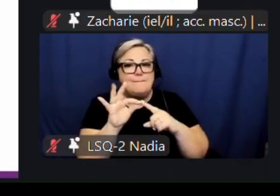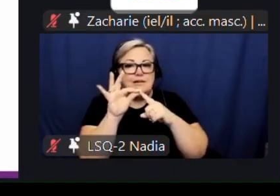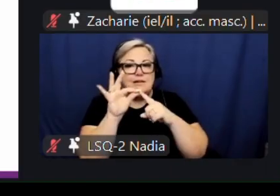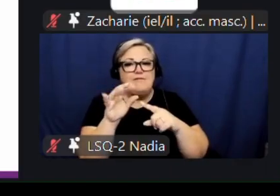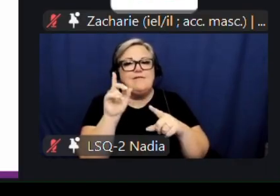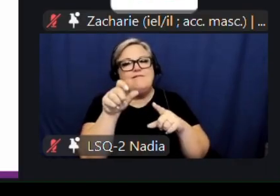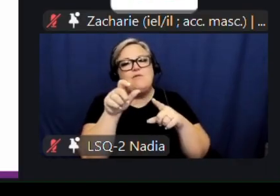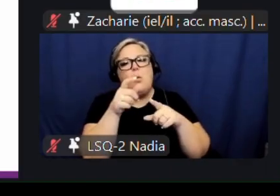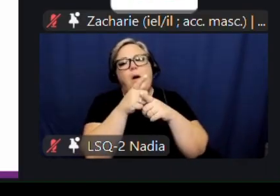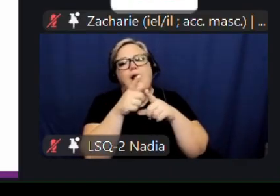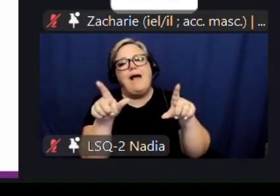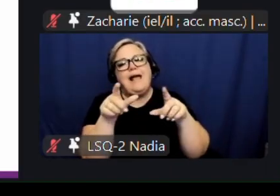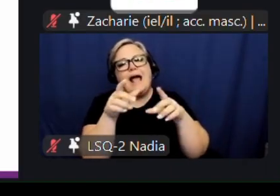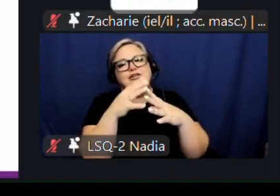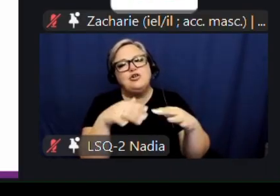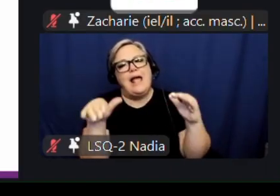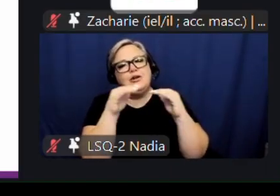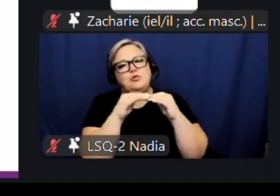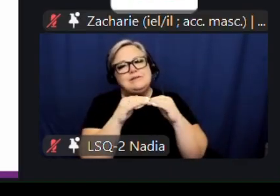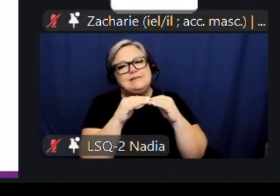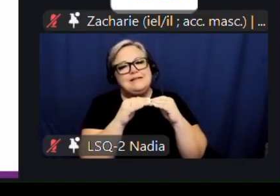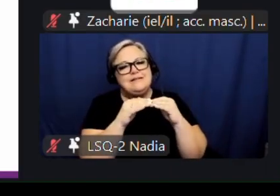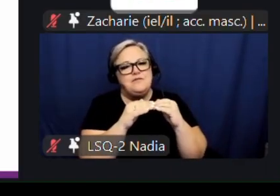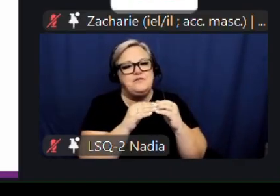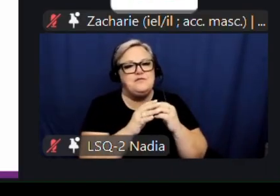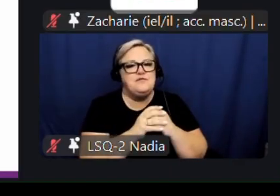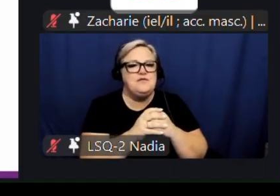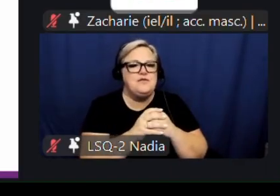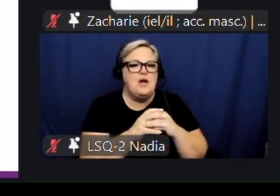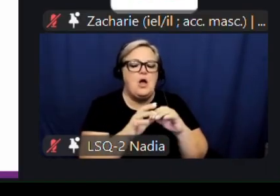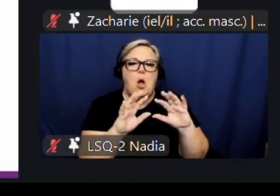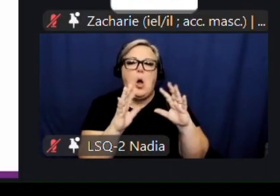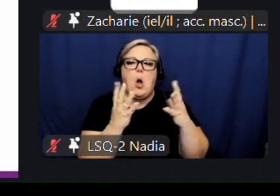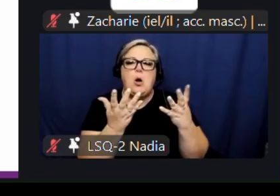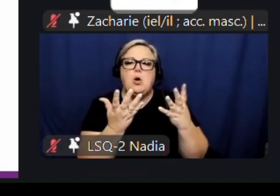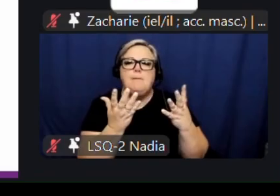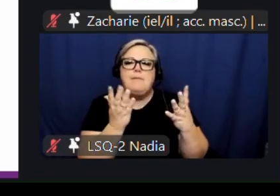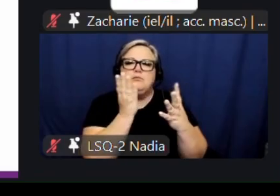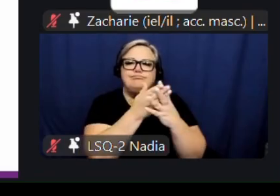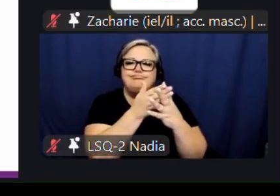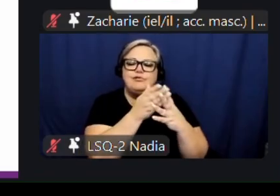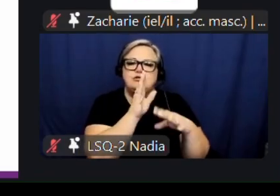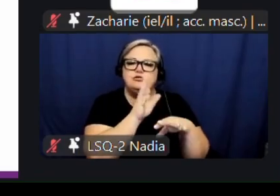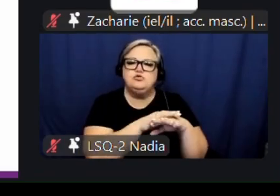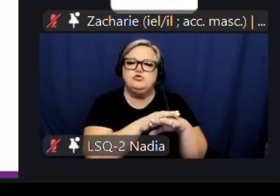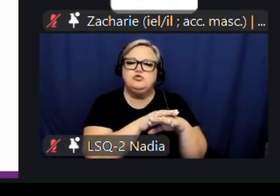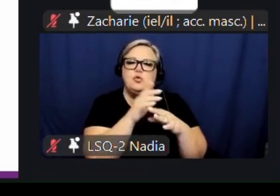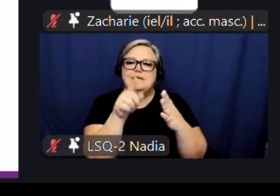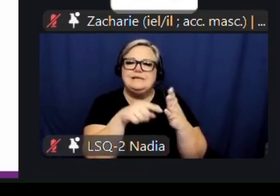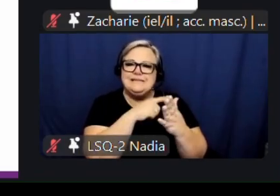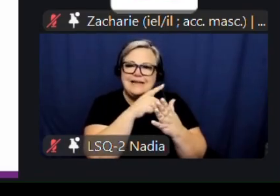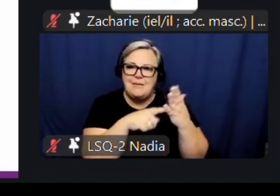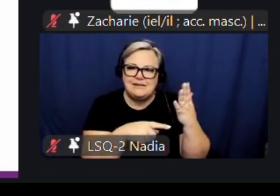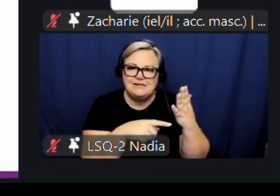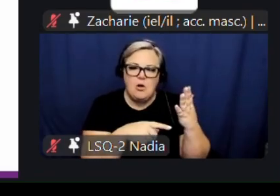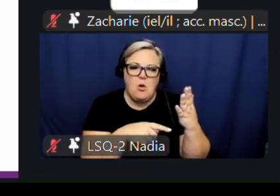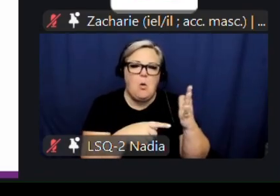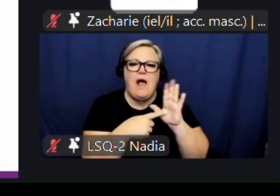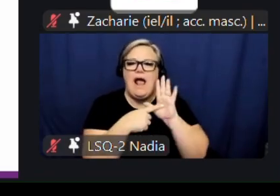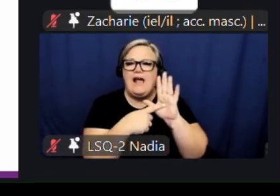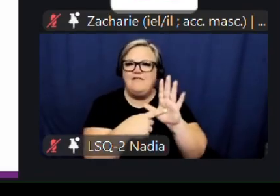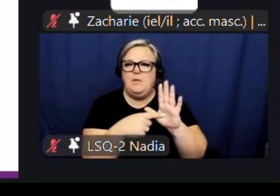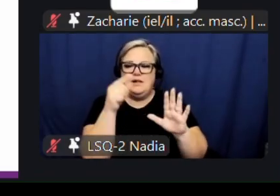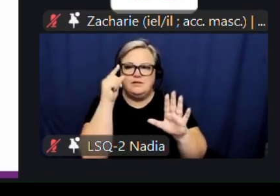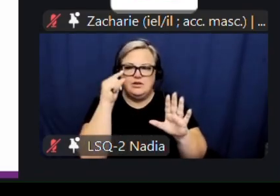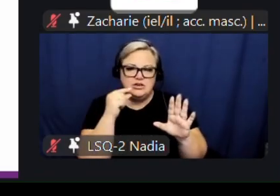langage inclusif, comme on le mentionnait tout à l'heure, comment interrompre des situations de discrimination, les soins d'affirmation de genre, et puis les variations